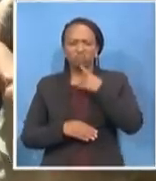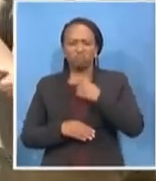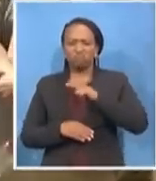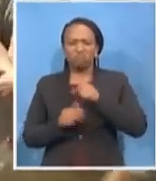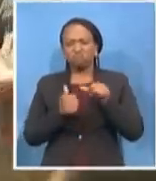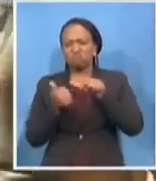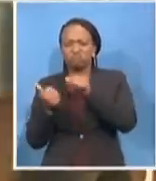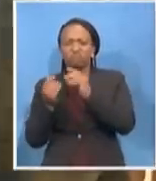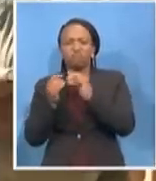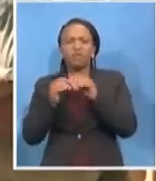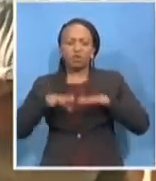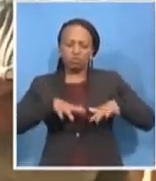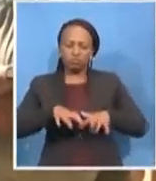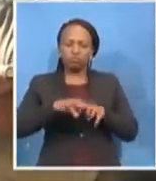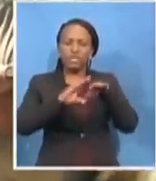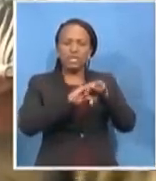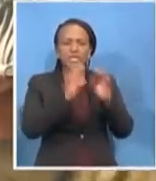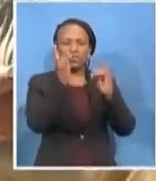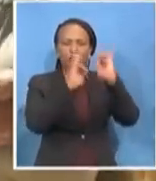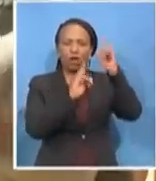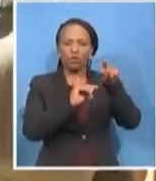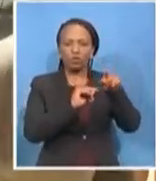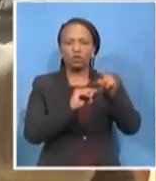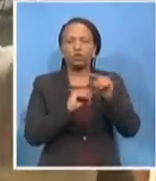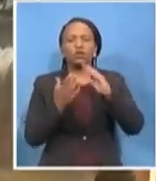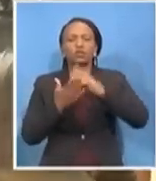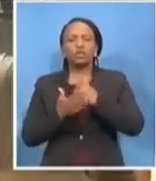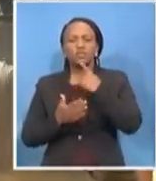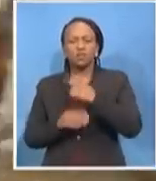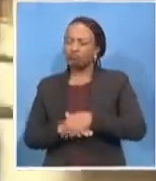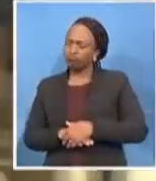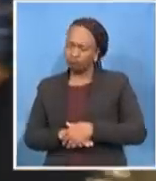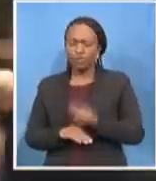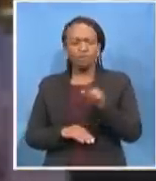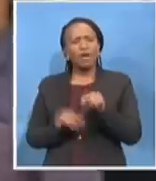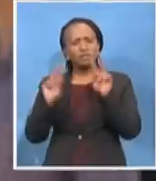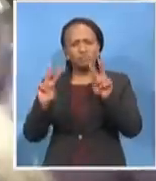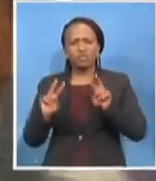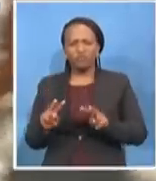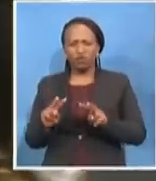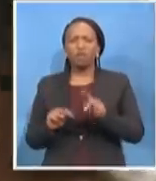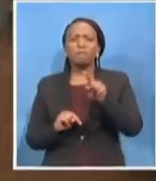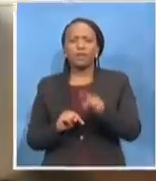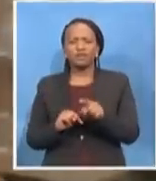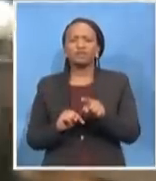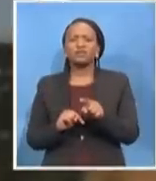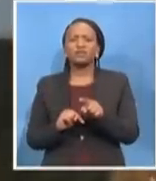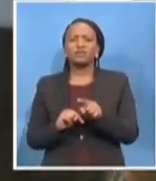Others want to keep it peaceful and just steer clear of any chaos that might